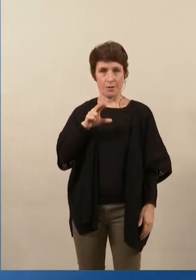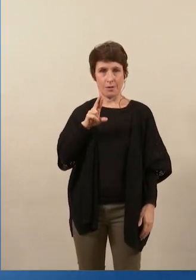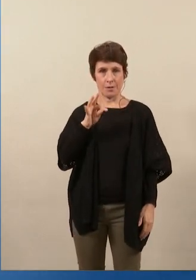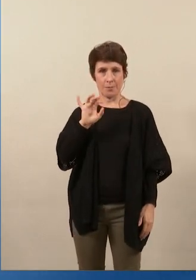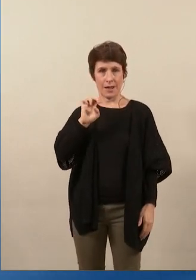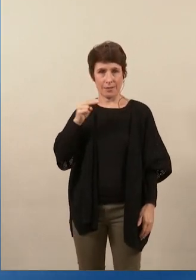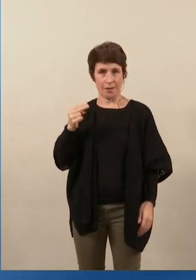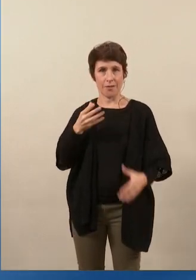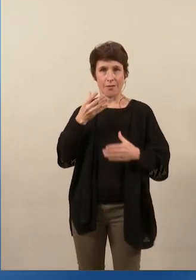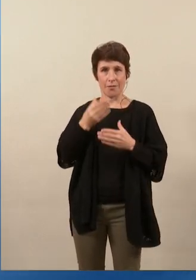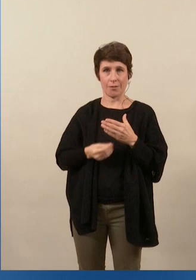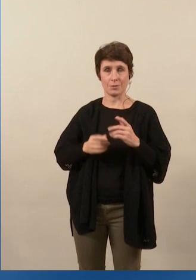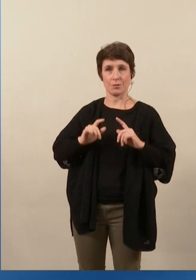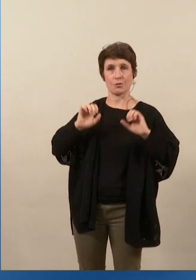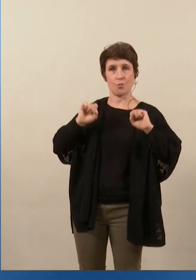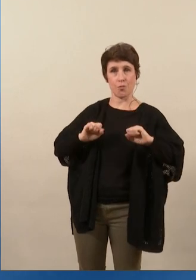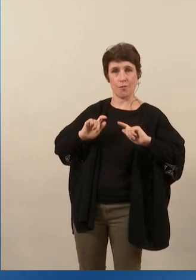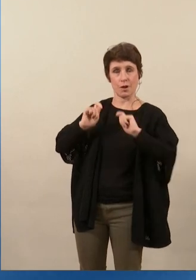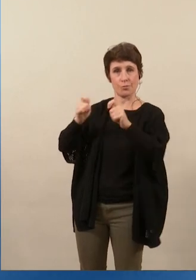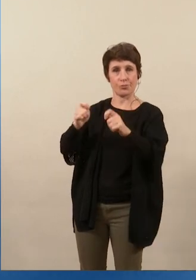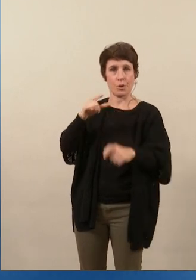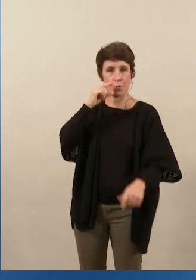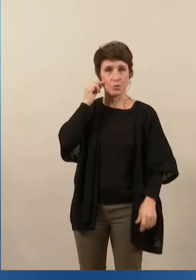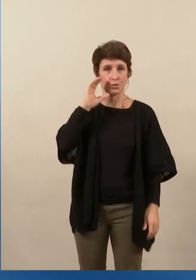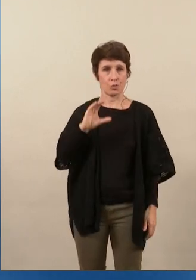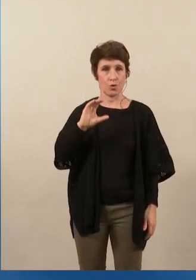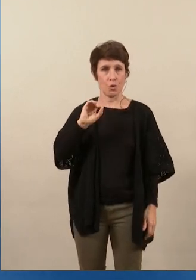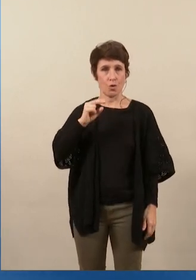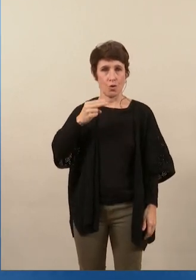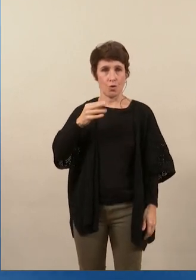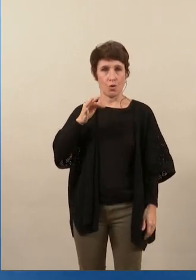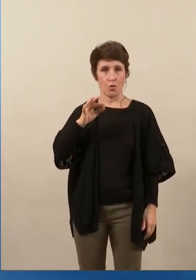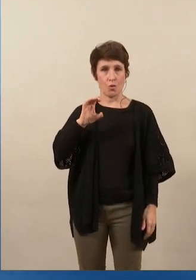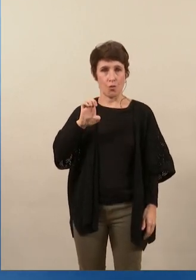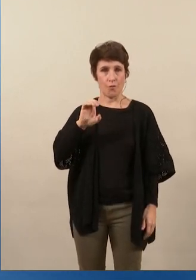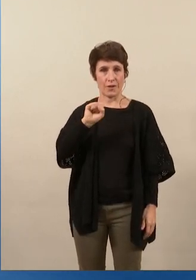Thierry Chastanier Pascal clouer Alan